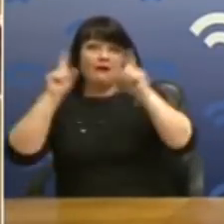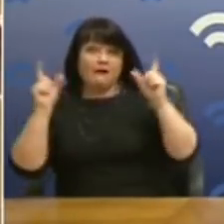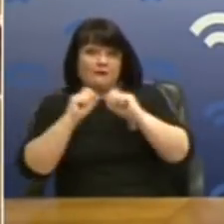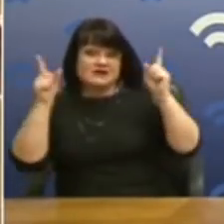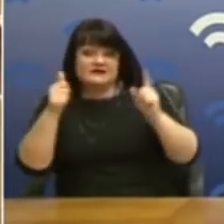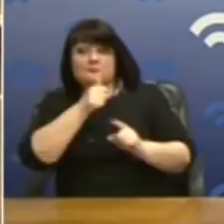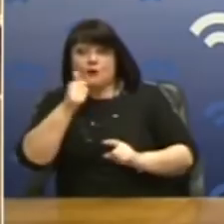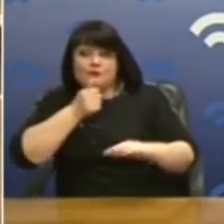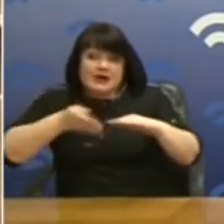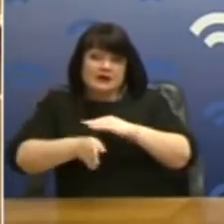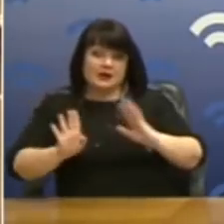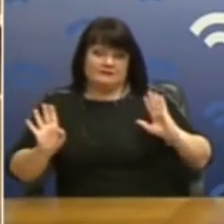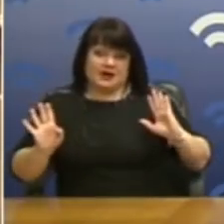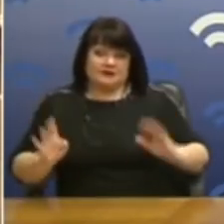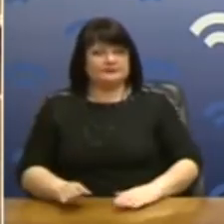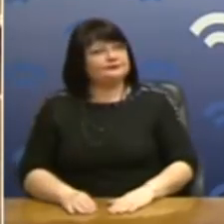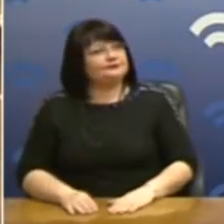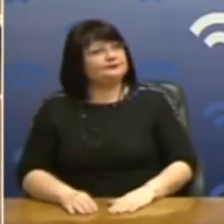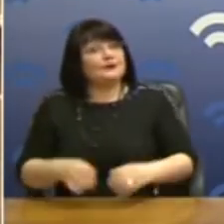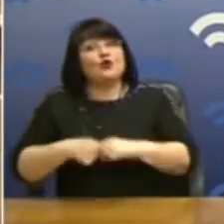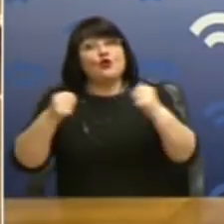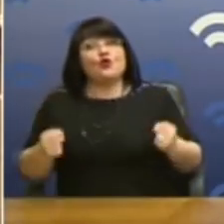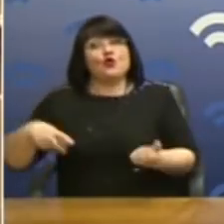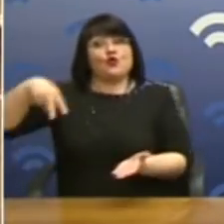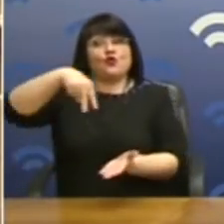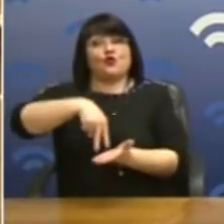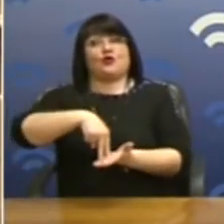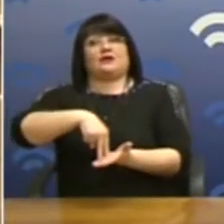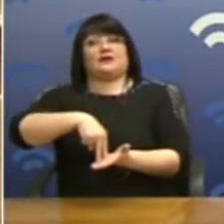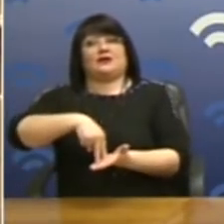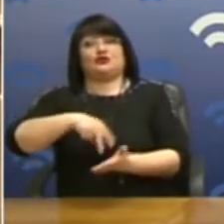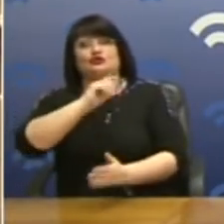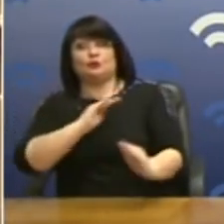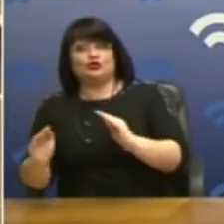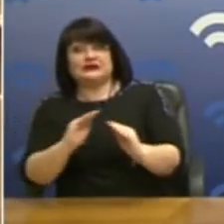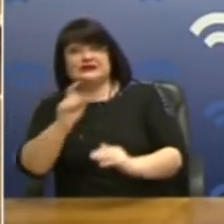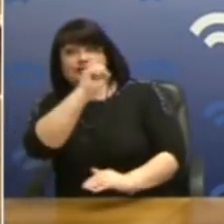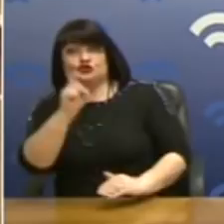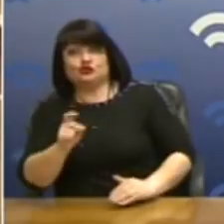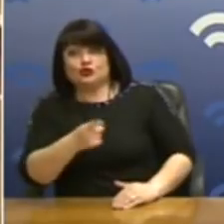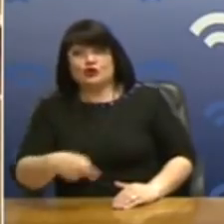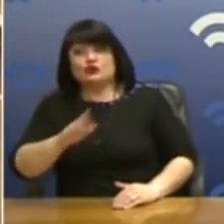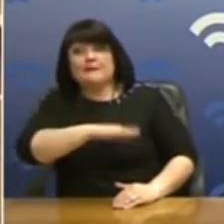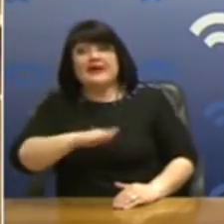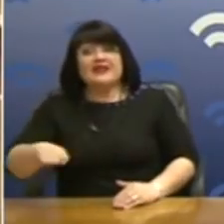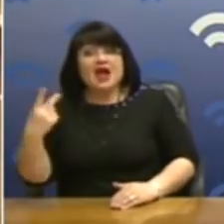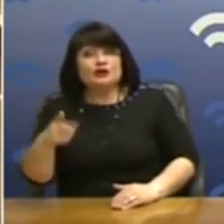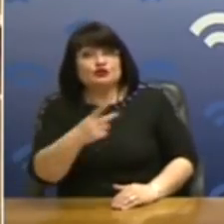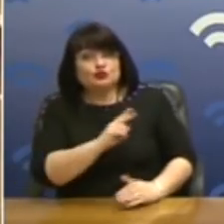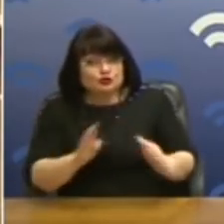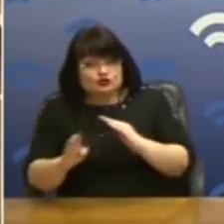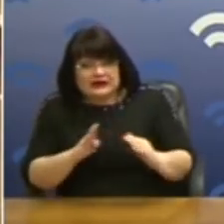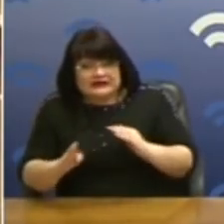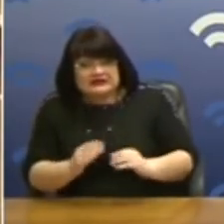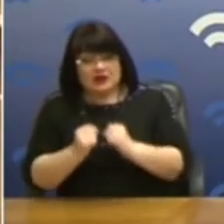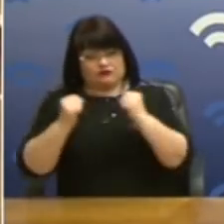δοκιμασία. Όρθιος και δυνατός, προστατεύοντας τη ζωή του, τη ζωή των παιδιών του. Όρθιος